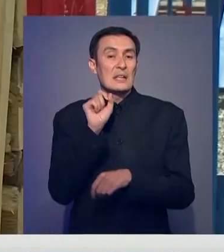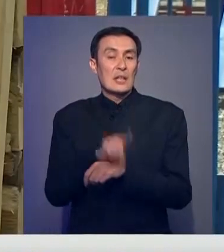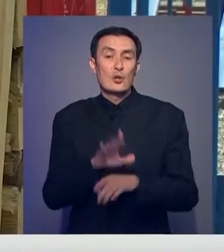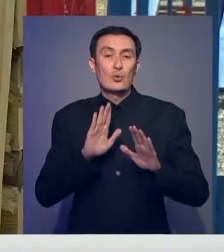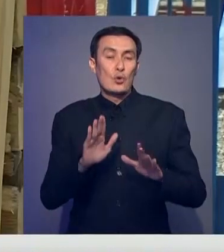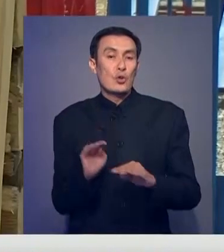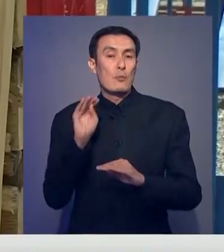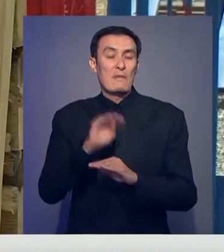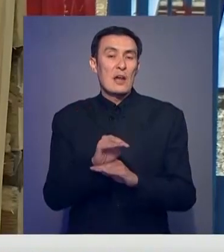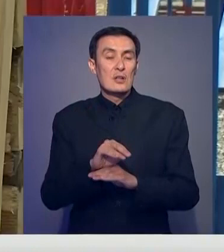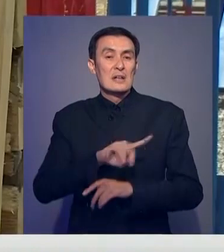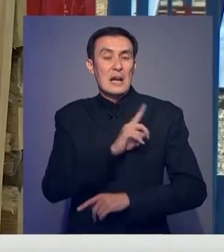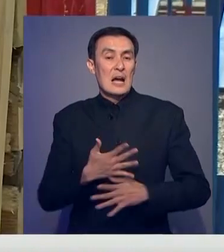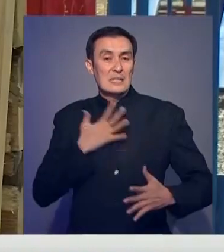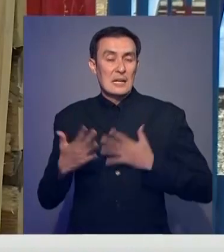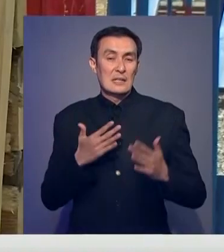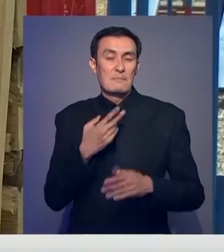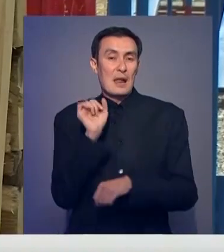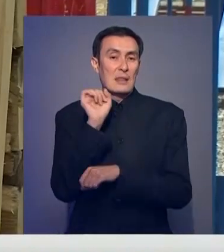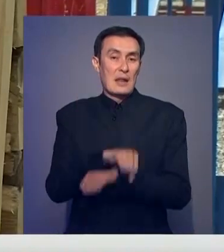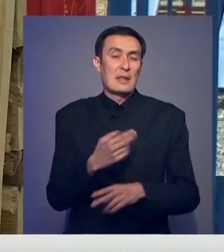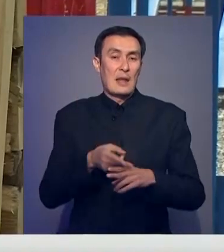только добавляют азарт их преодолеть.